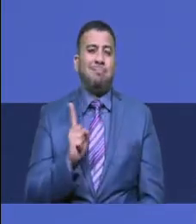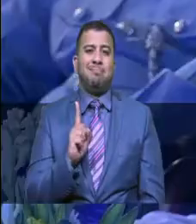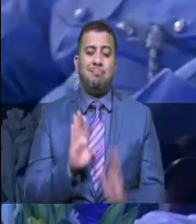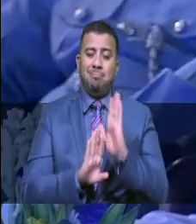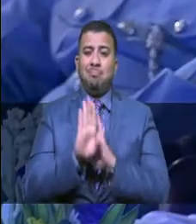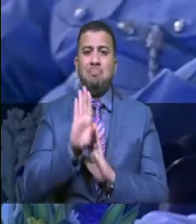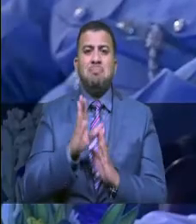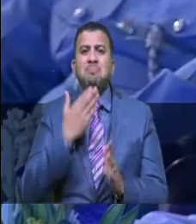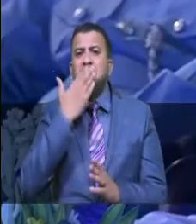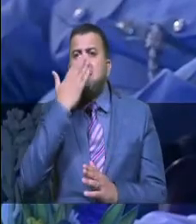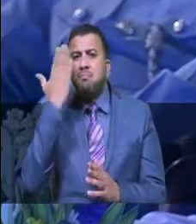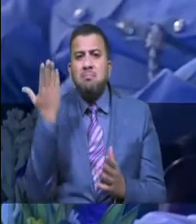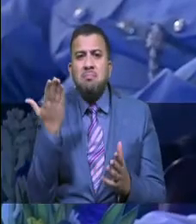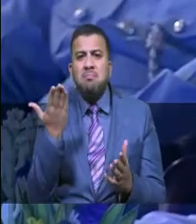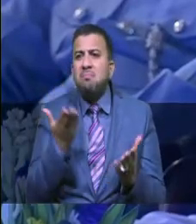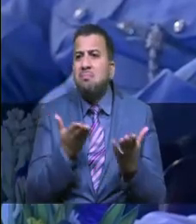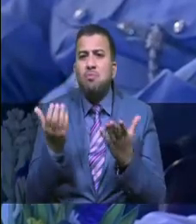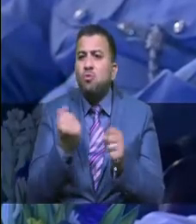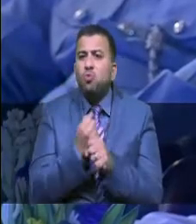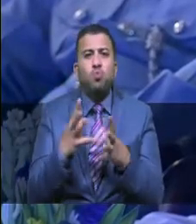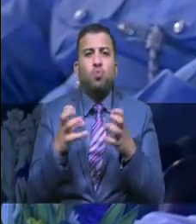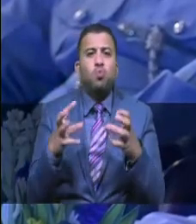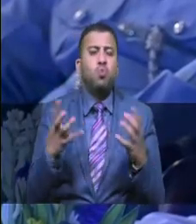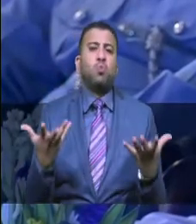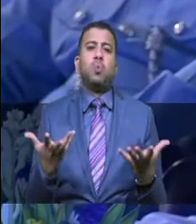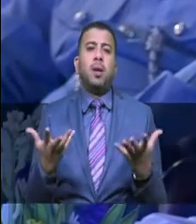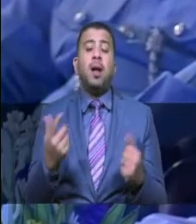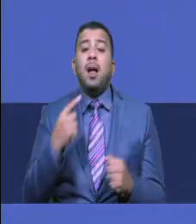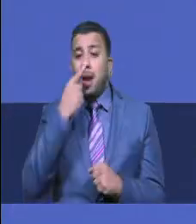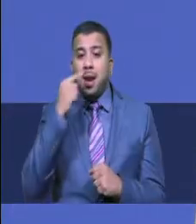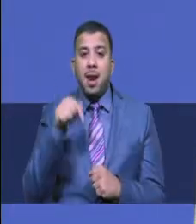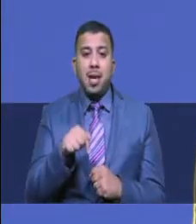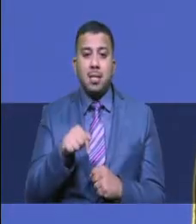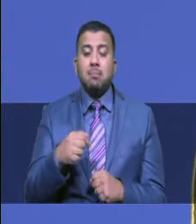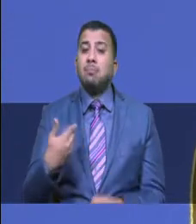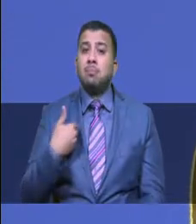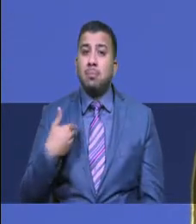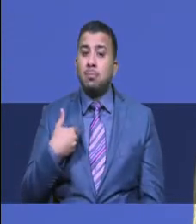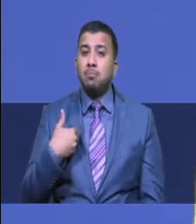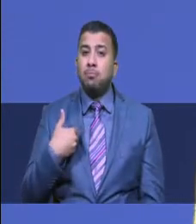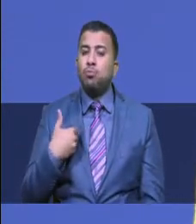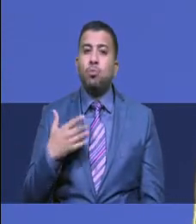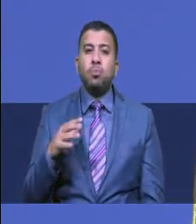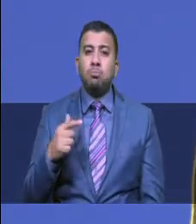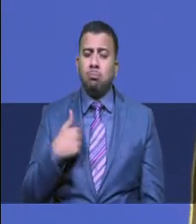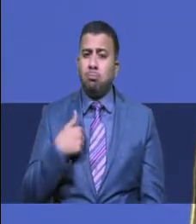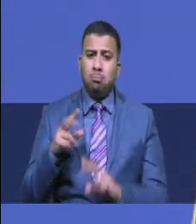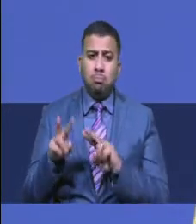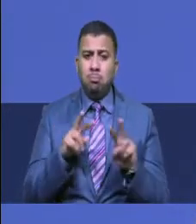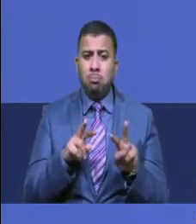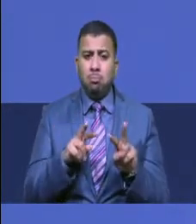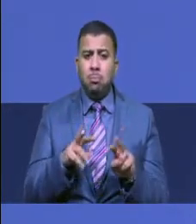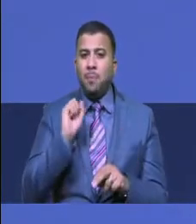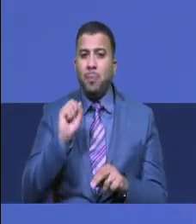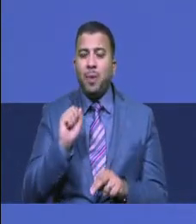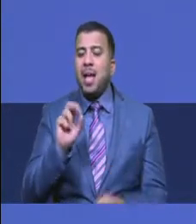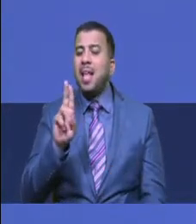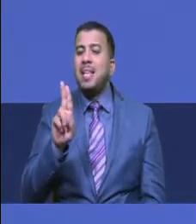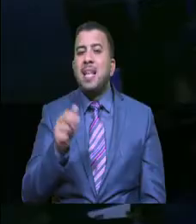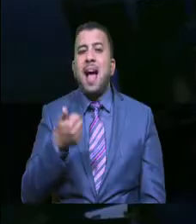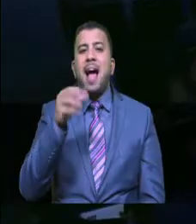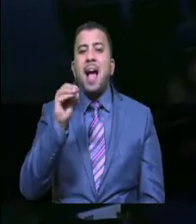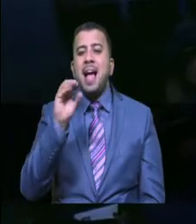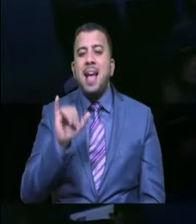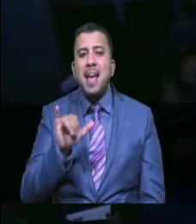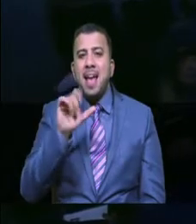لأن لا يعرف مداخلها. ولذلك لدينا كذلك التأهيل الوظيفي.